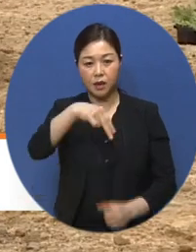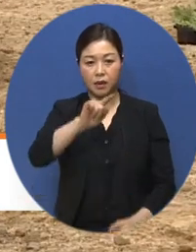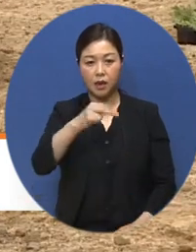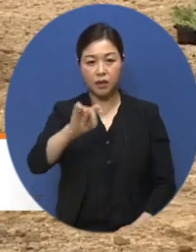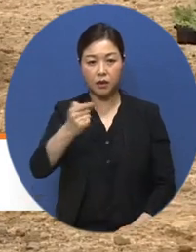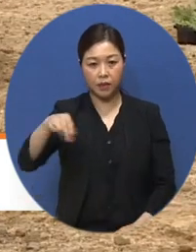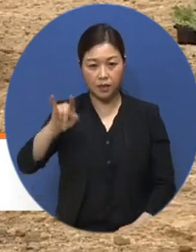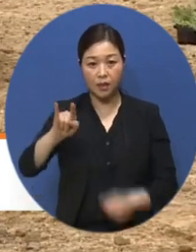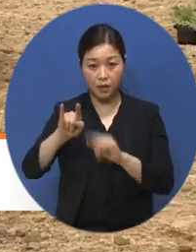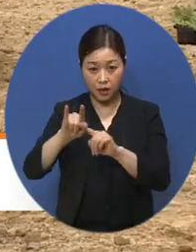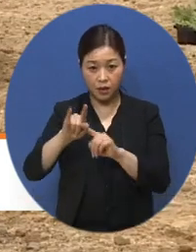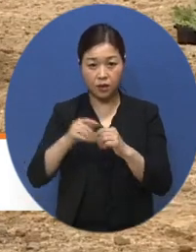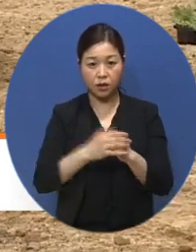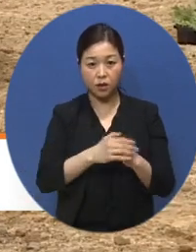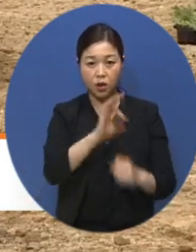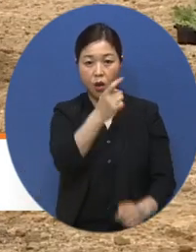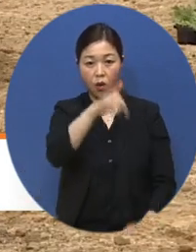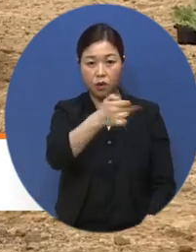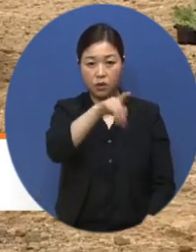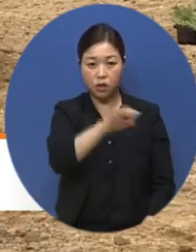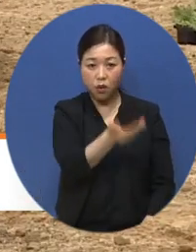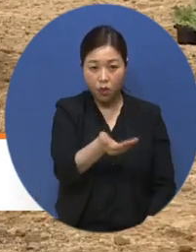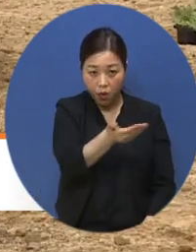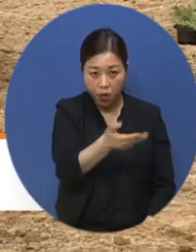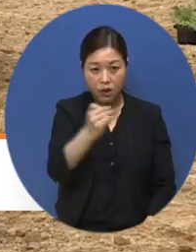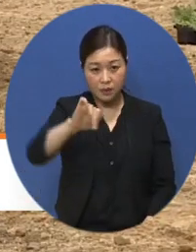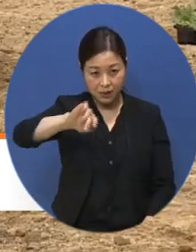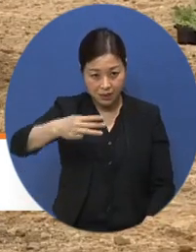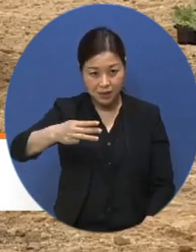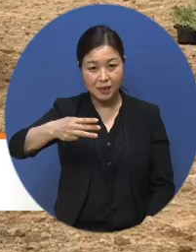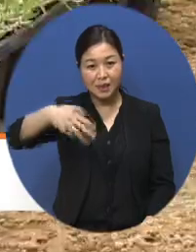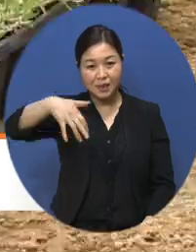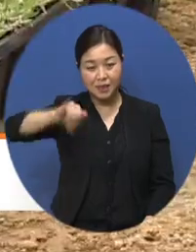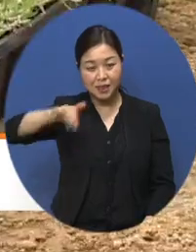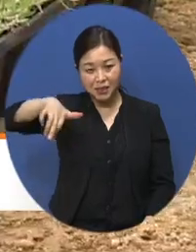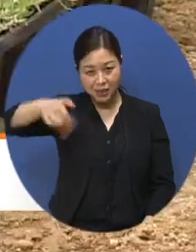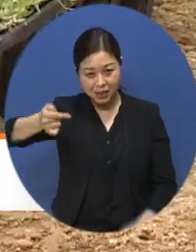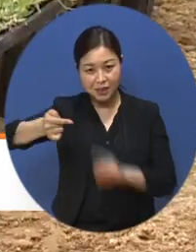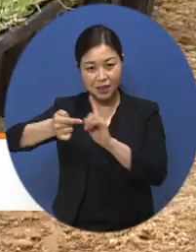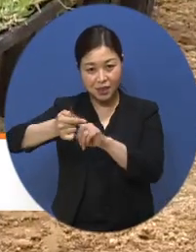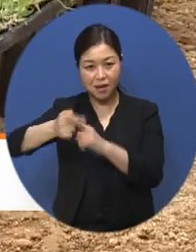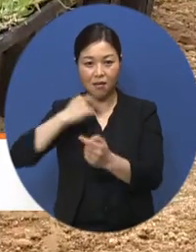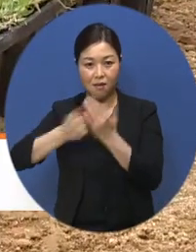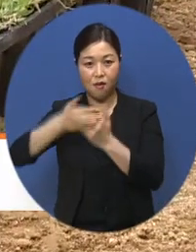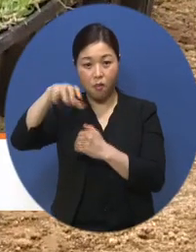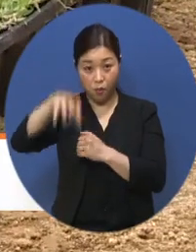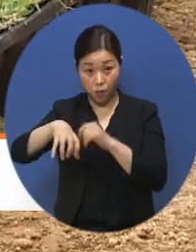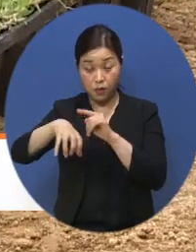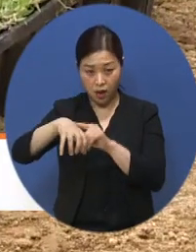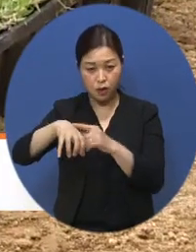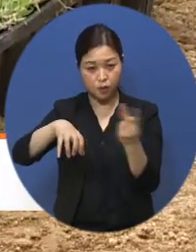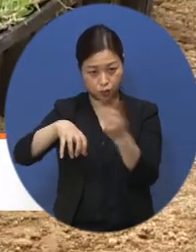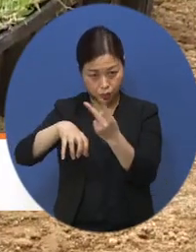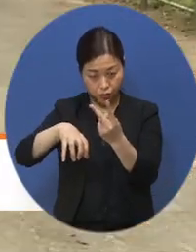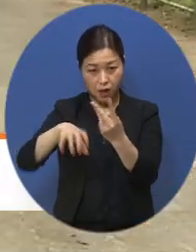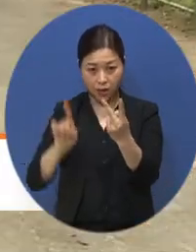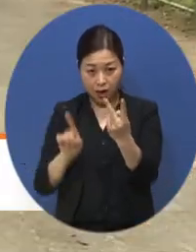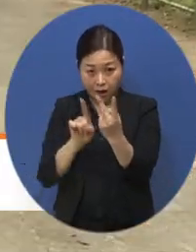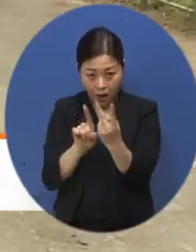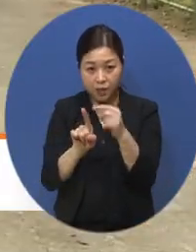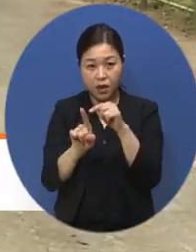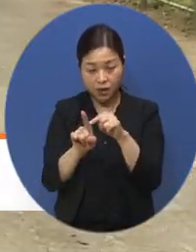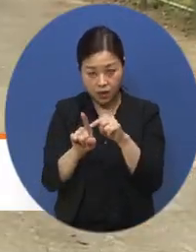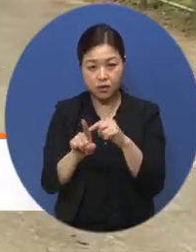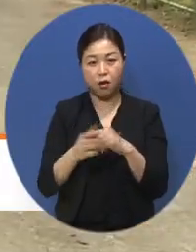사선대는 옥정호와 임실 치즈테마파크 등과 함께 임실군의 대표 관광지이자 국민